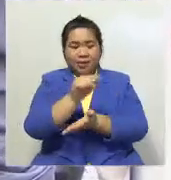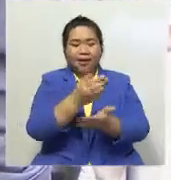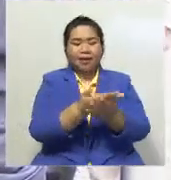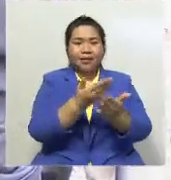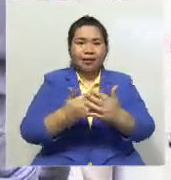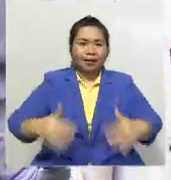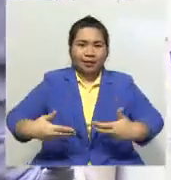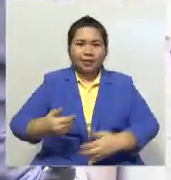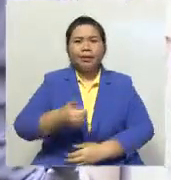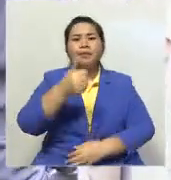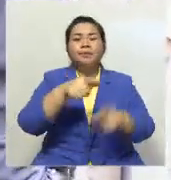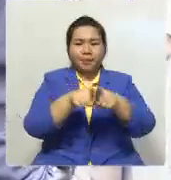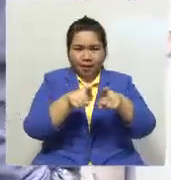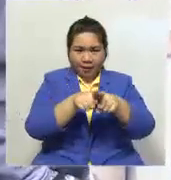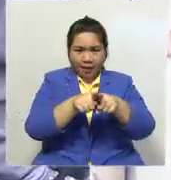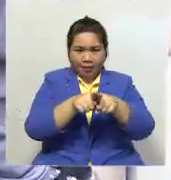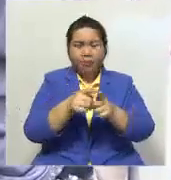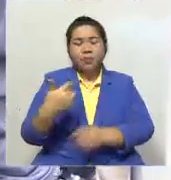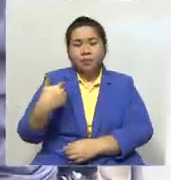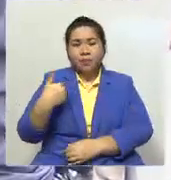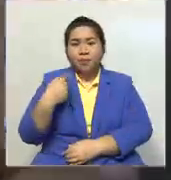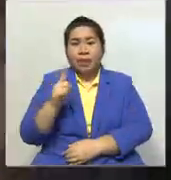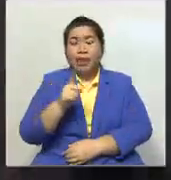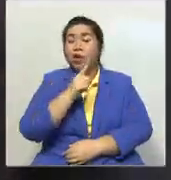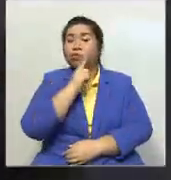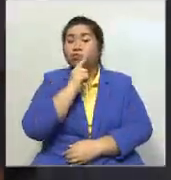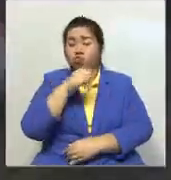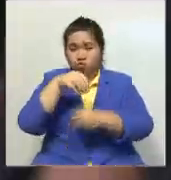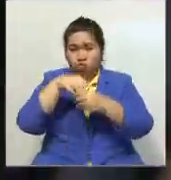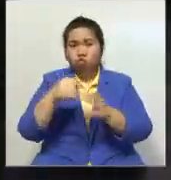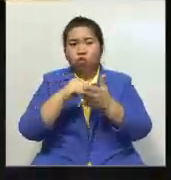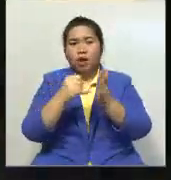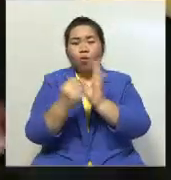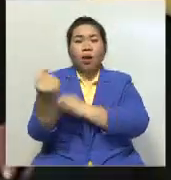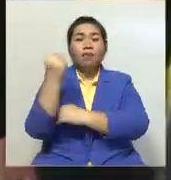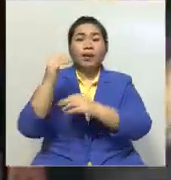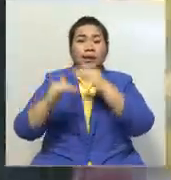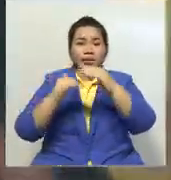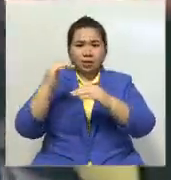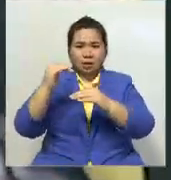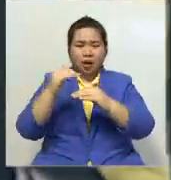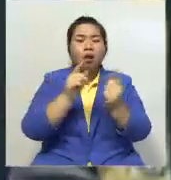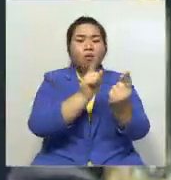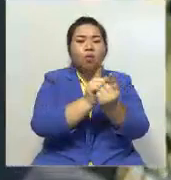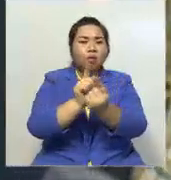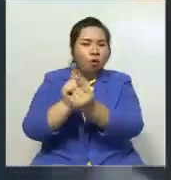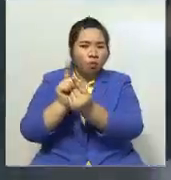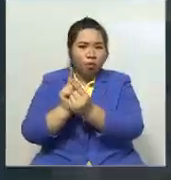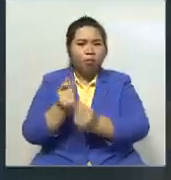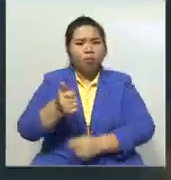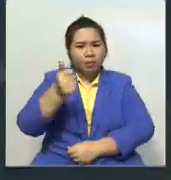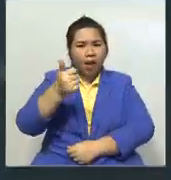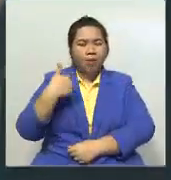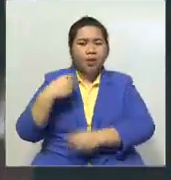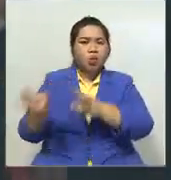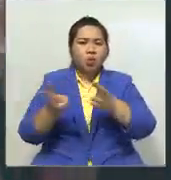ที่ดีมากยิ่งขึ้นแล้วก็เปิดช่องทางให้คนซึ่งอยู่ในพื้นที่จังหวัดอำนาจเจริญได้มีโอกาสมาพบปะพูดคุยด้วยการเรียนนว